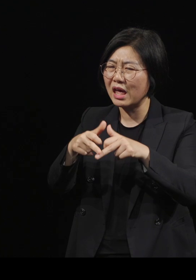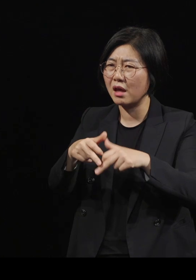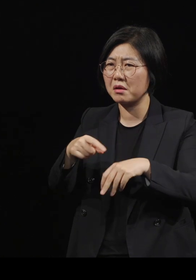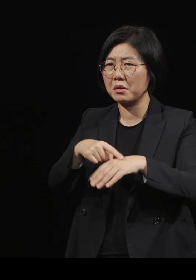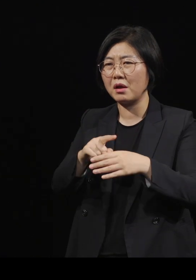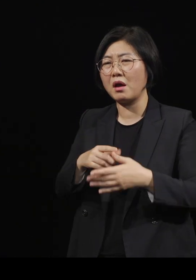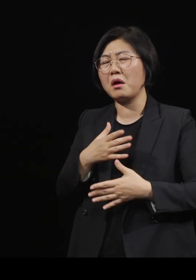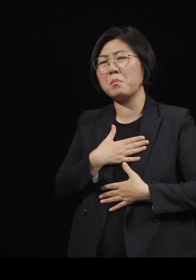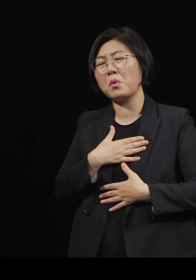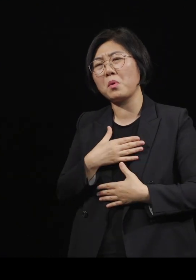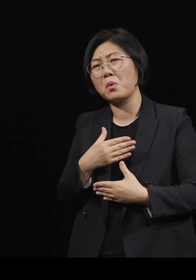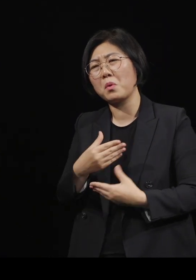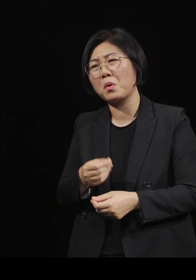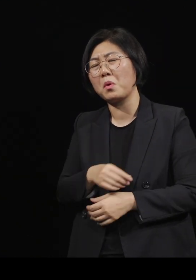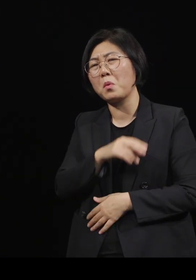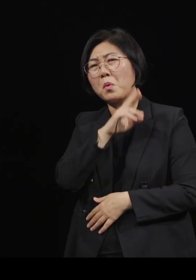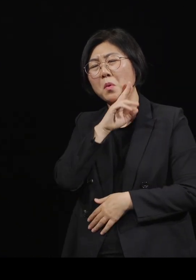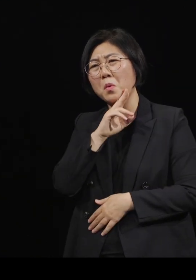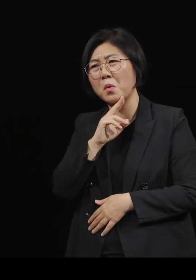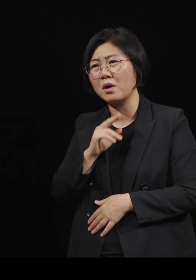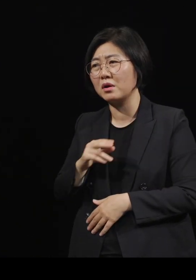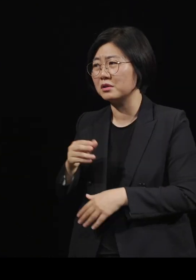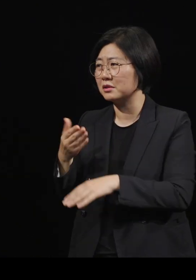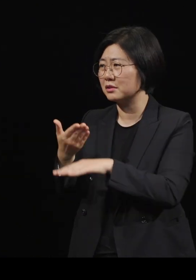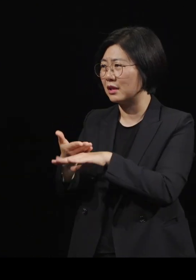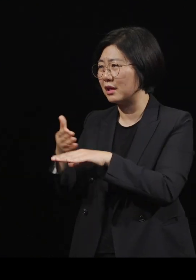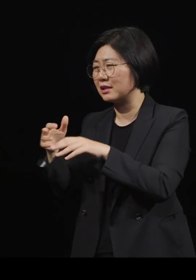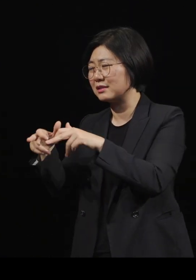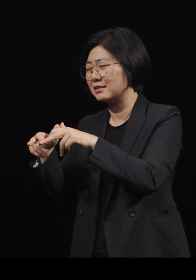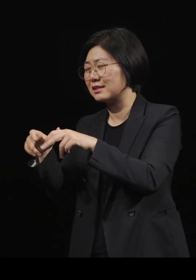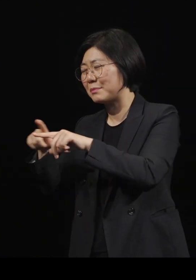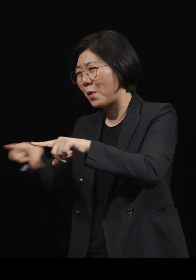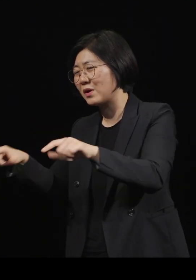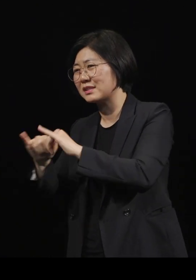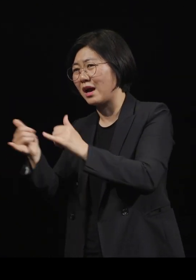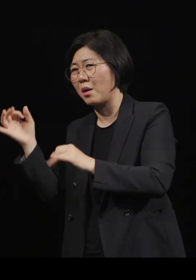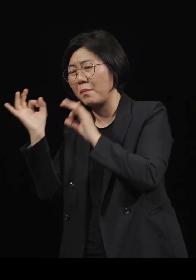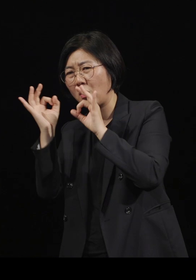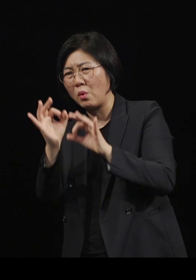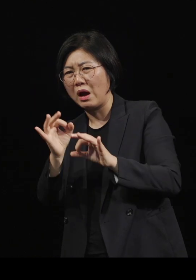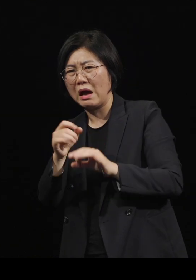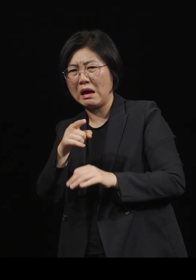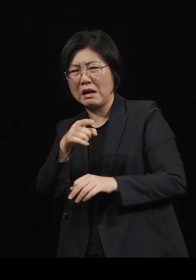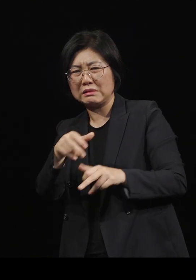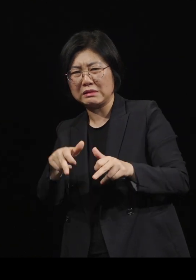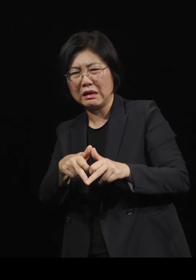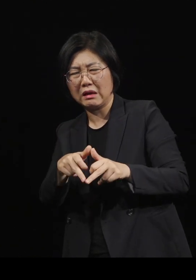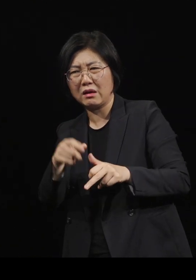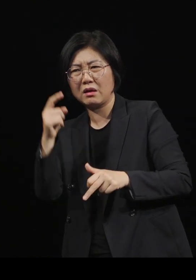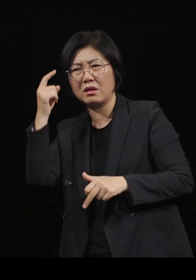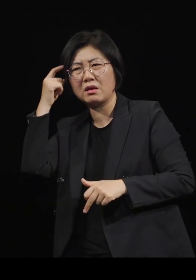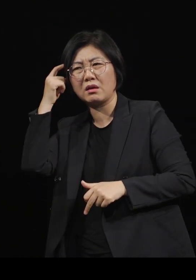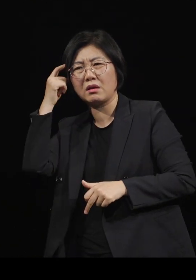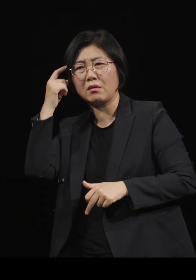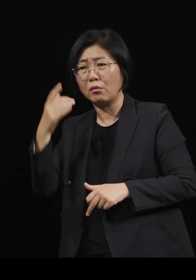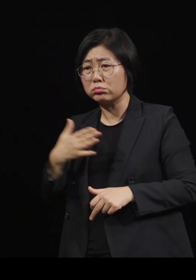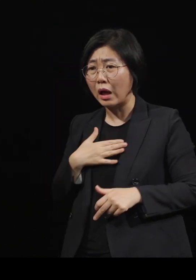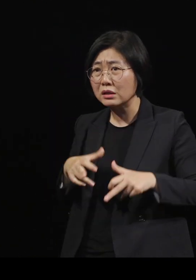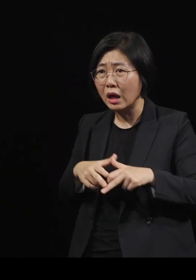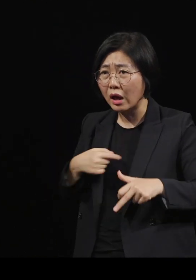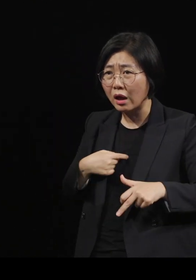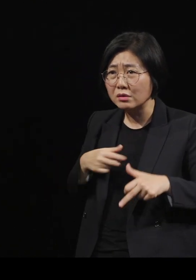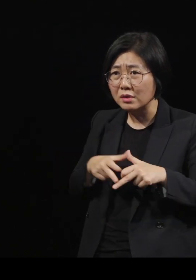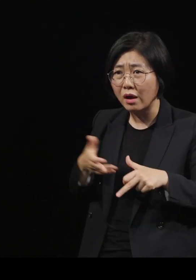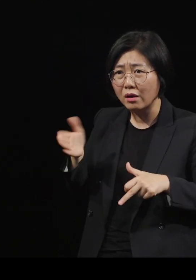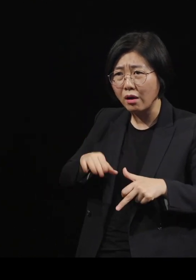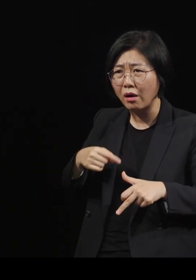장애인들의 안일한 모습이 오히려 비장애인의 인식을 망친다라고 생각을 했던 거예요. 저 역시도